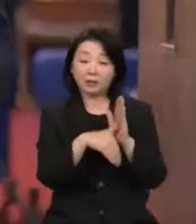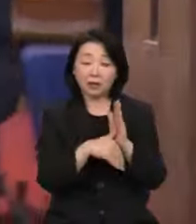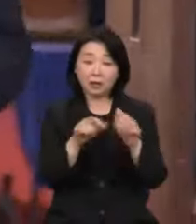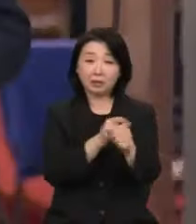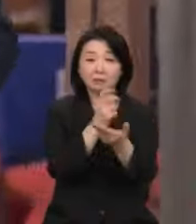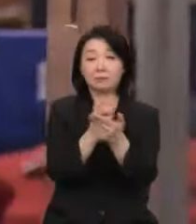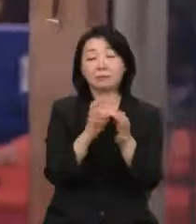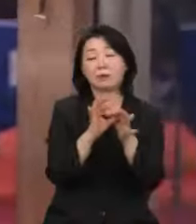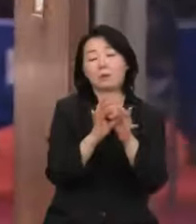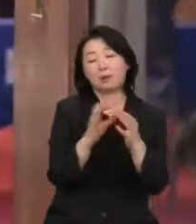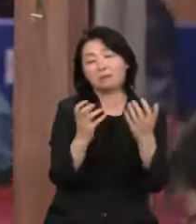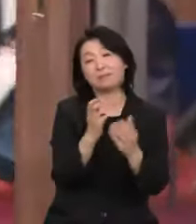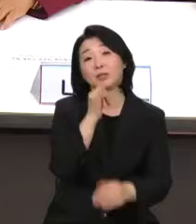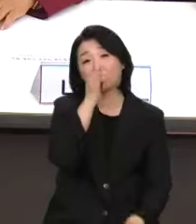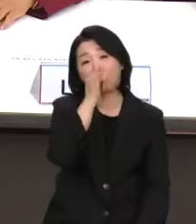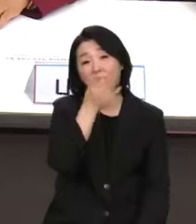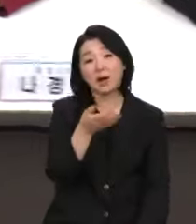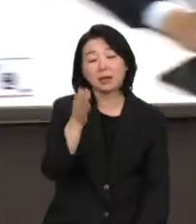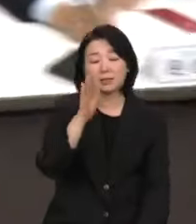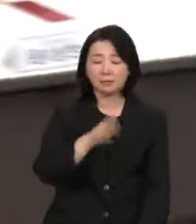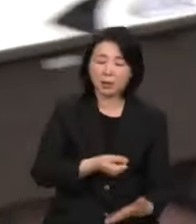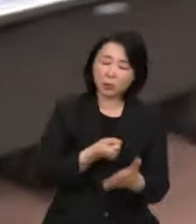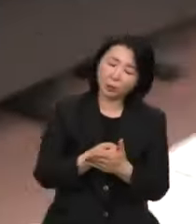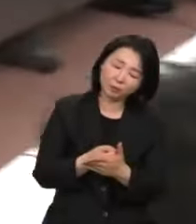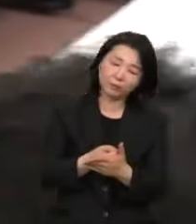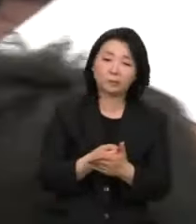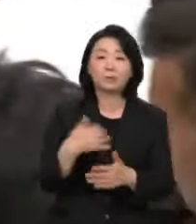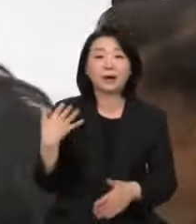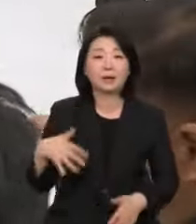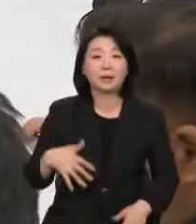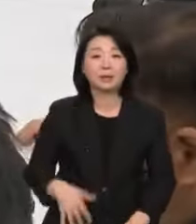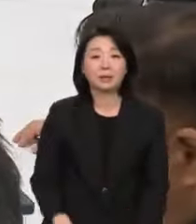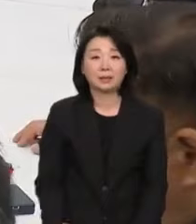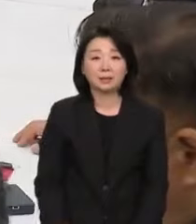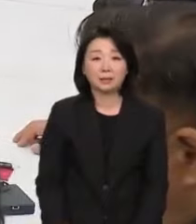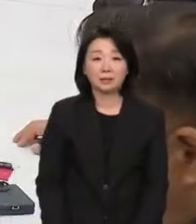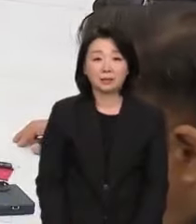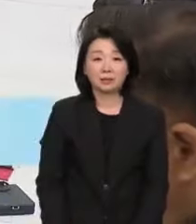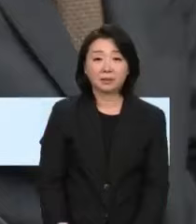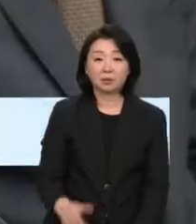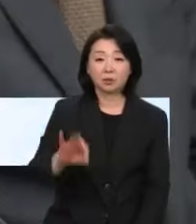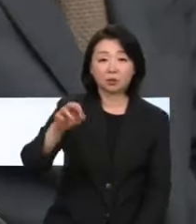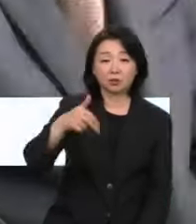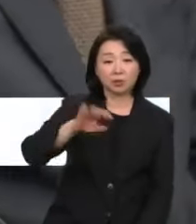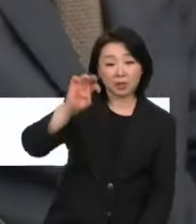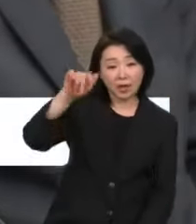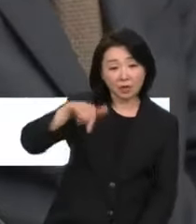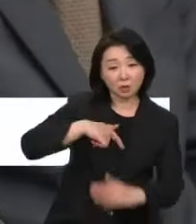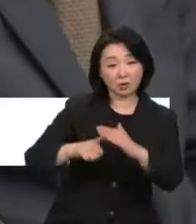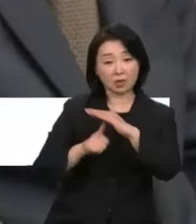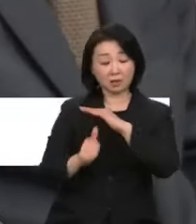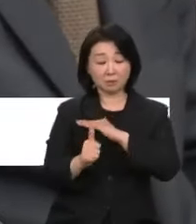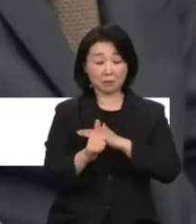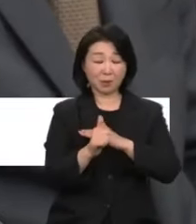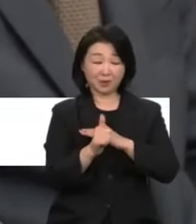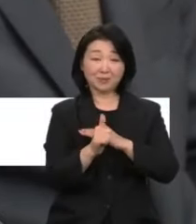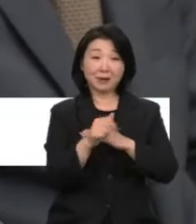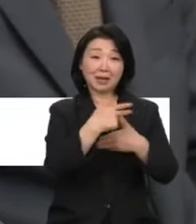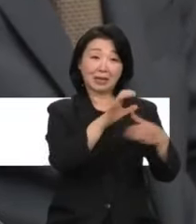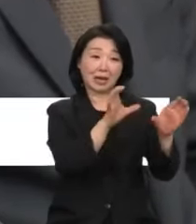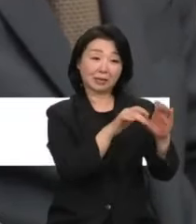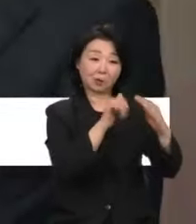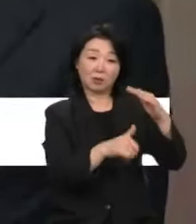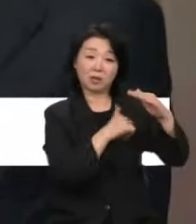특검법 관련 논의가 일부 있었지만 결론은 내지 못했습니다. 윤재학 원내대표는 조만간 야당 원내대표와 만나 특검법